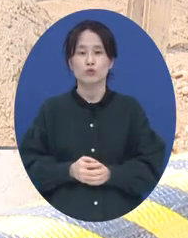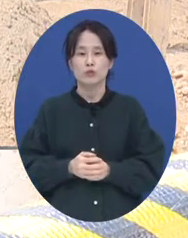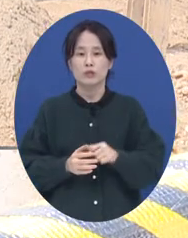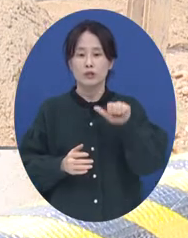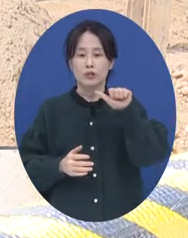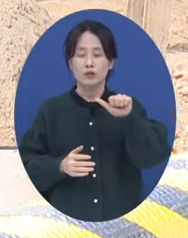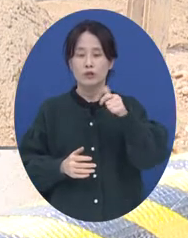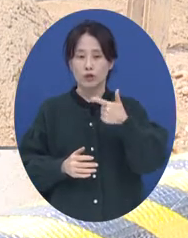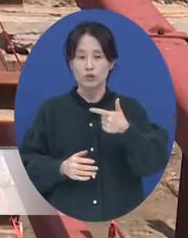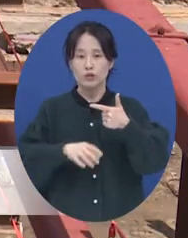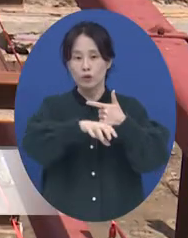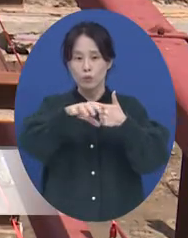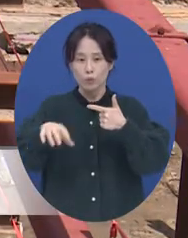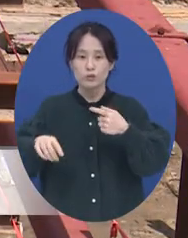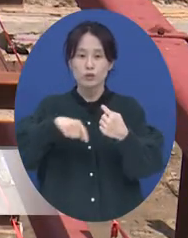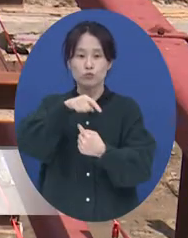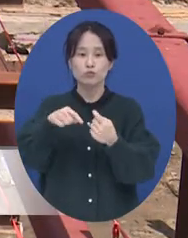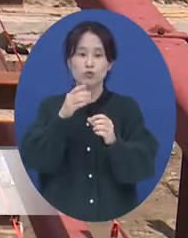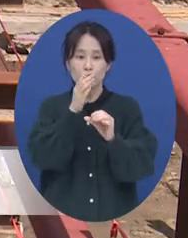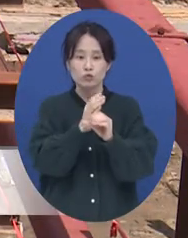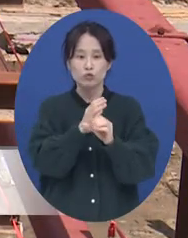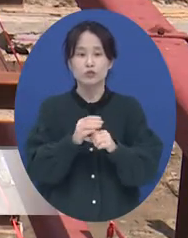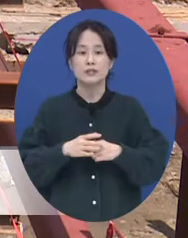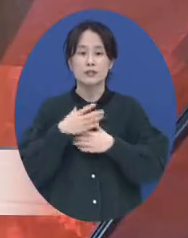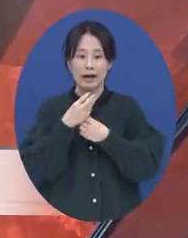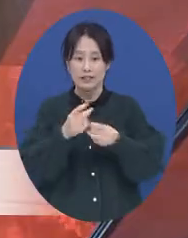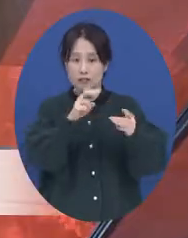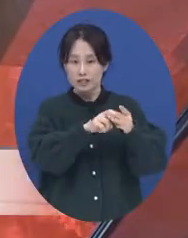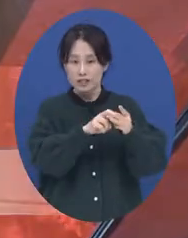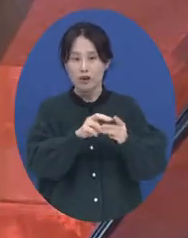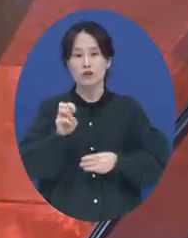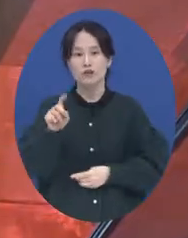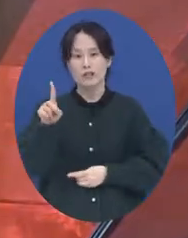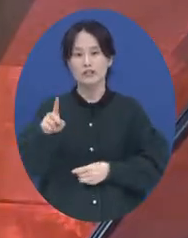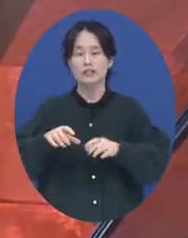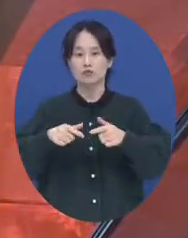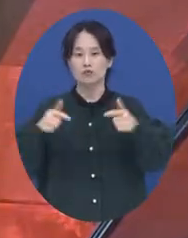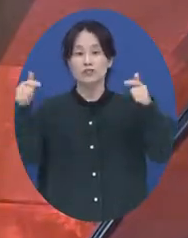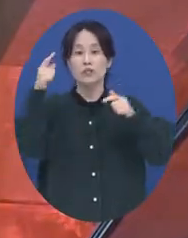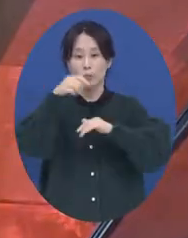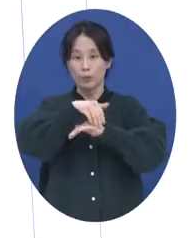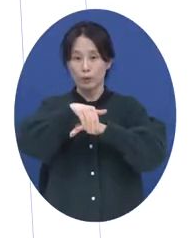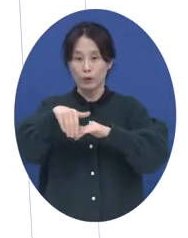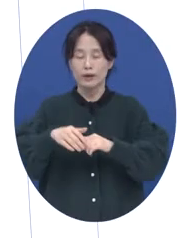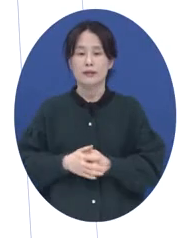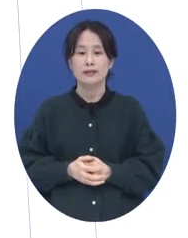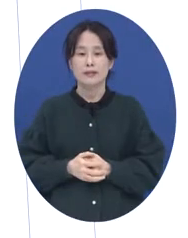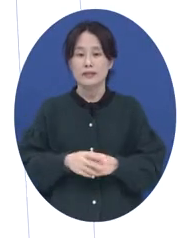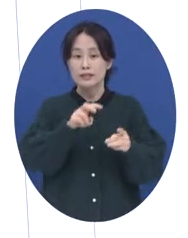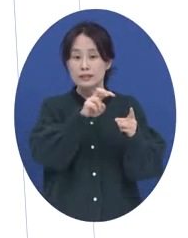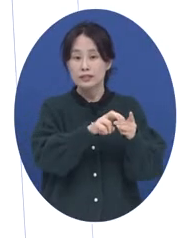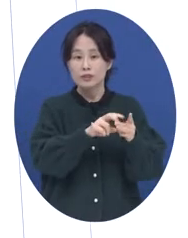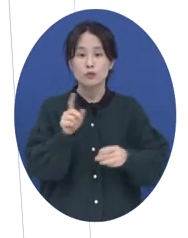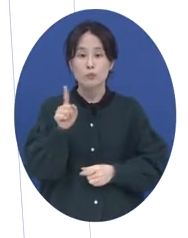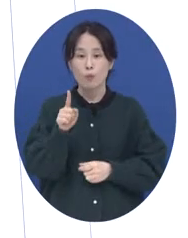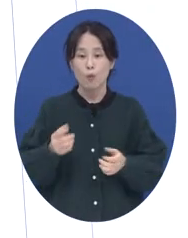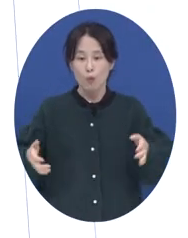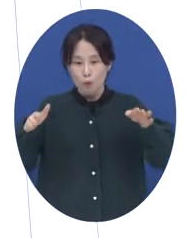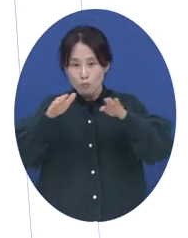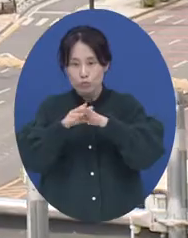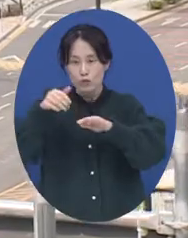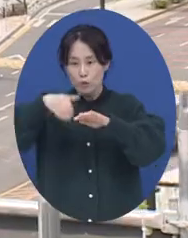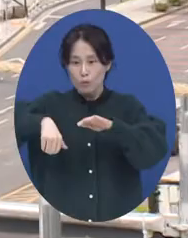돈의 6개 지역에 운영중인 지역 건축 안전 센터를 31 게 시 군으로 늘립니다 지역 건축 안전센터 는